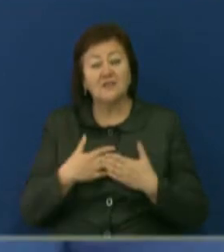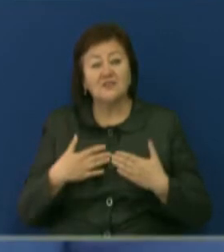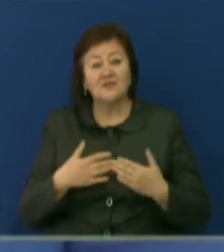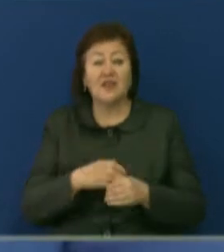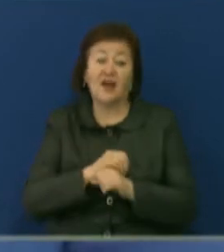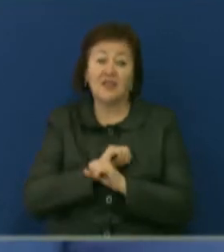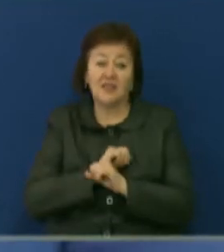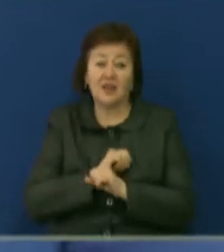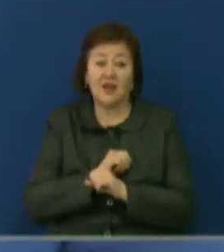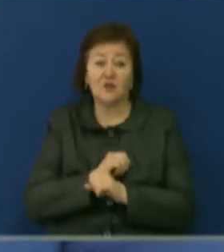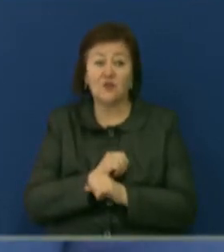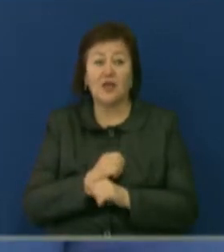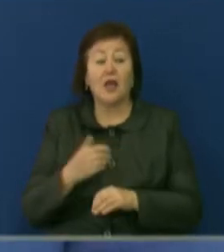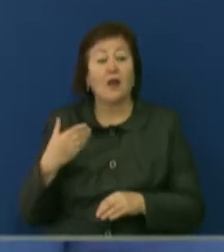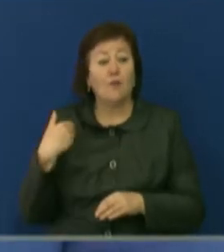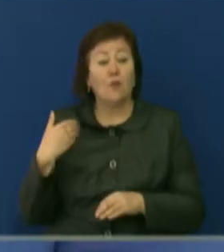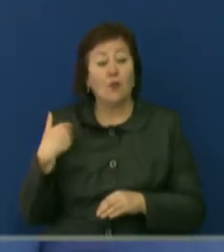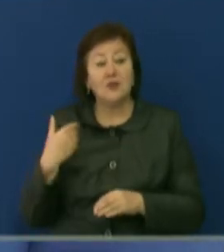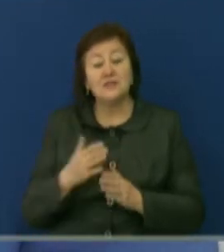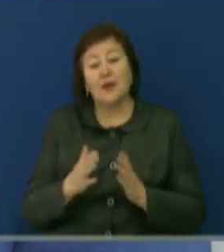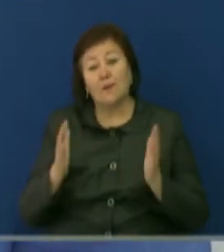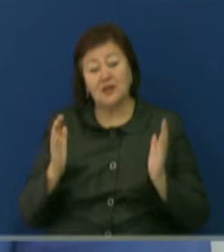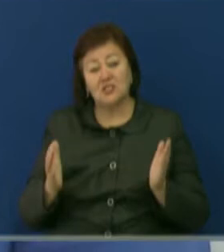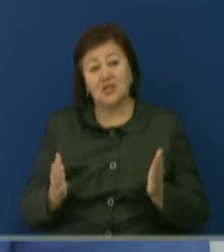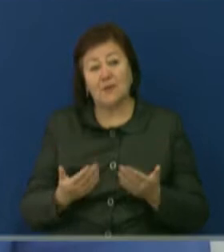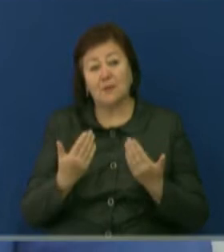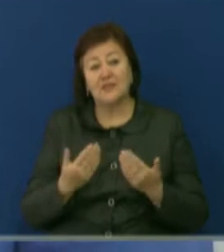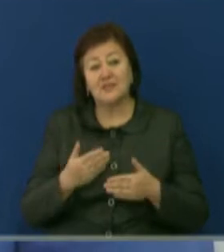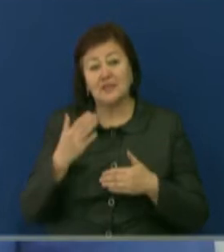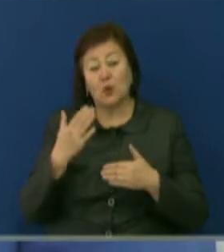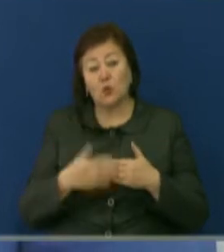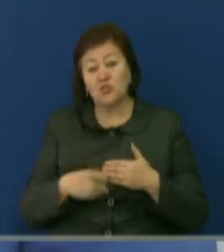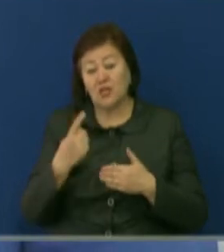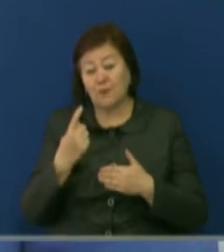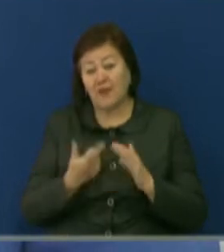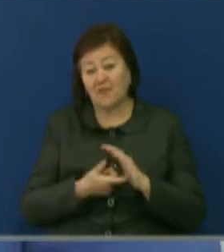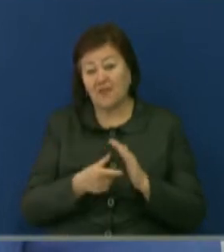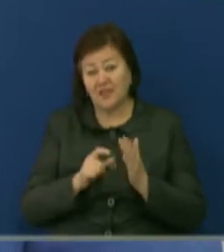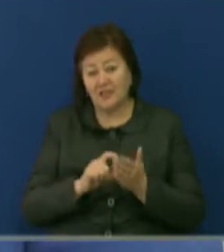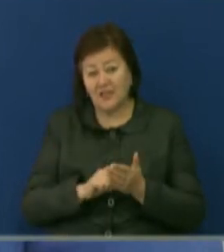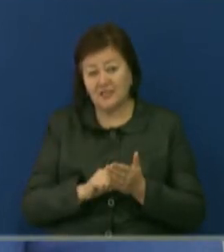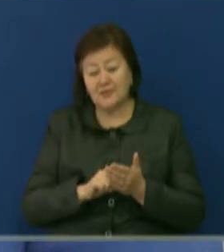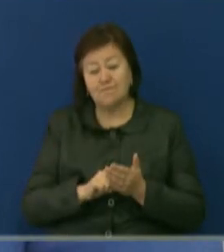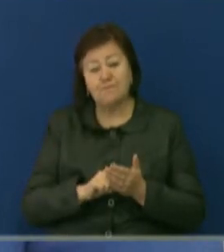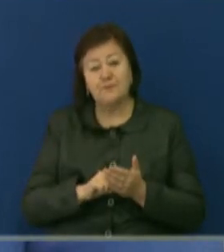ата-аналар. Пайдасы өте үлкен. Осы жылы біз бірінші сыныпты бітірдік. Енді осы жылы